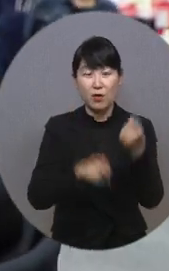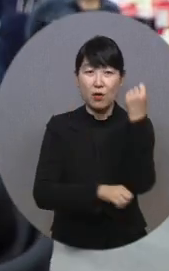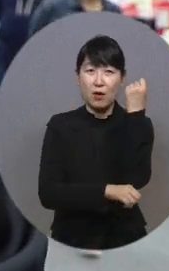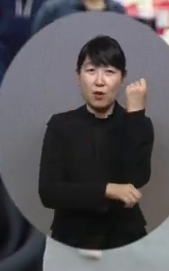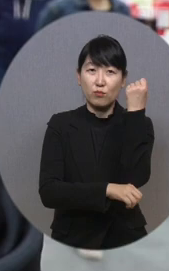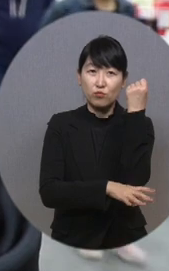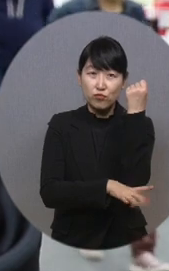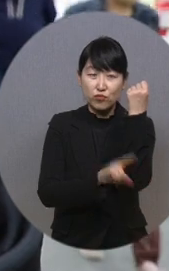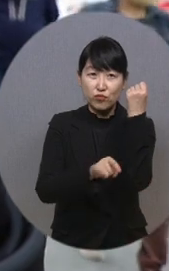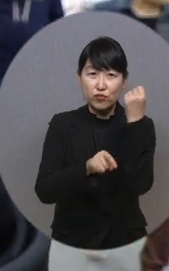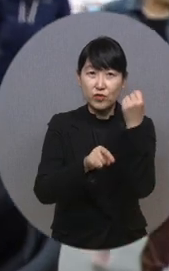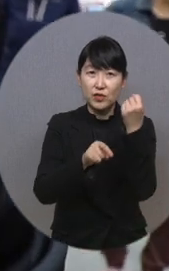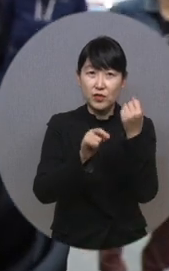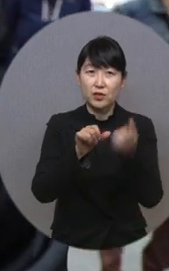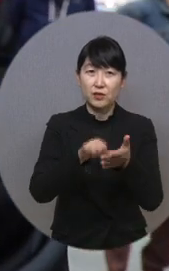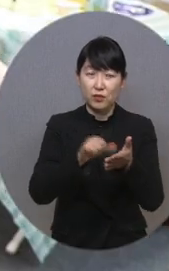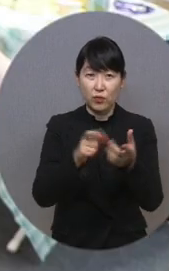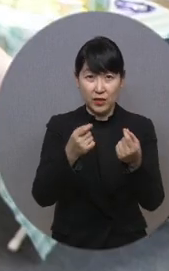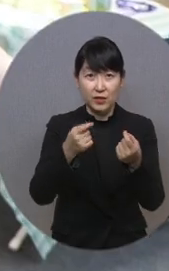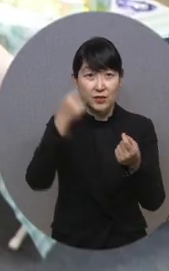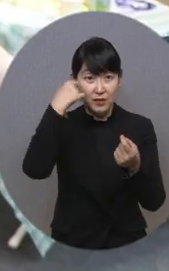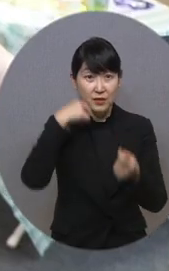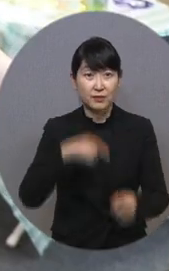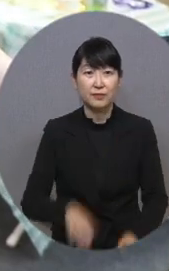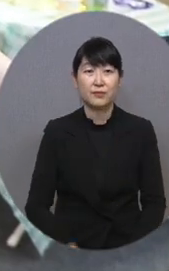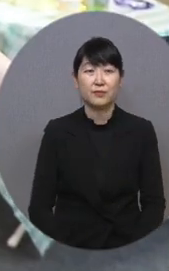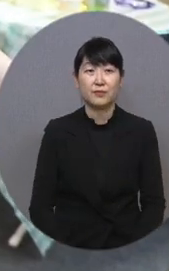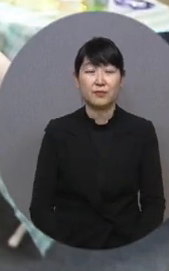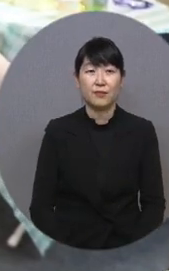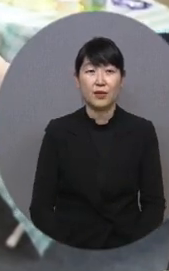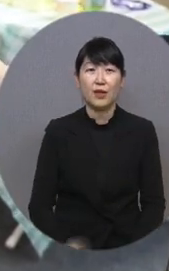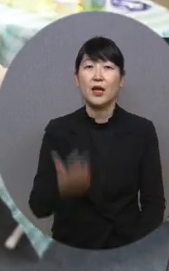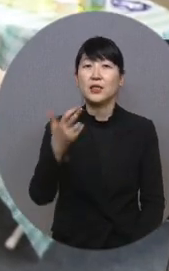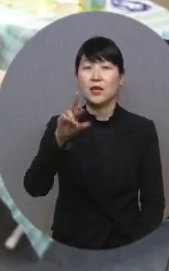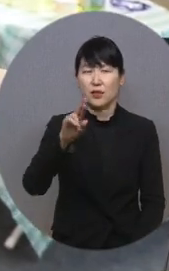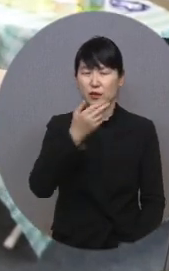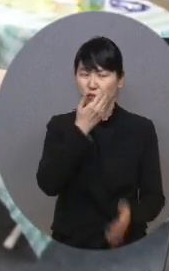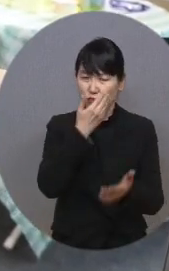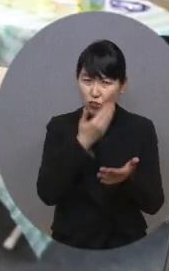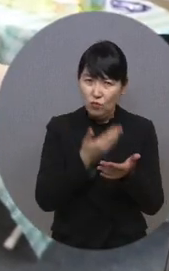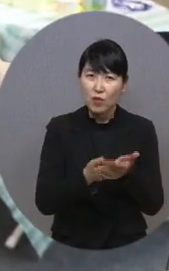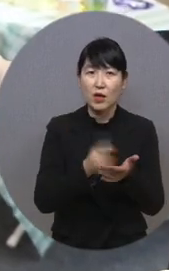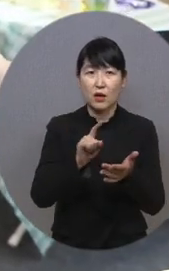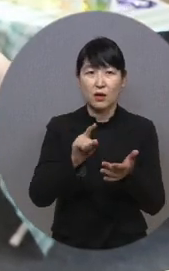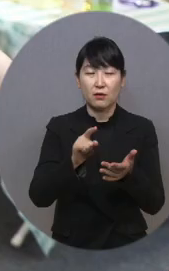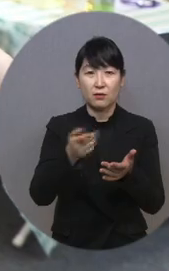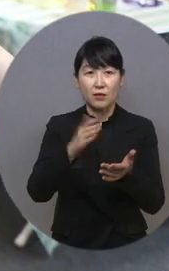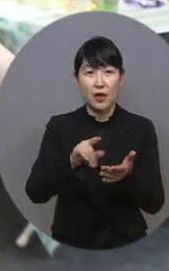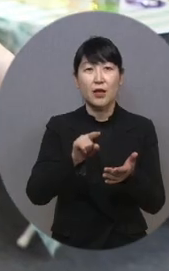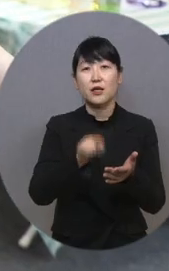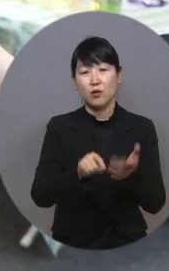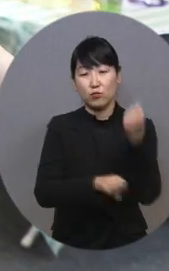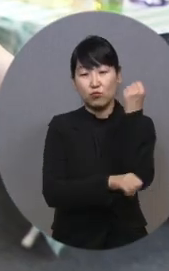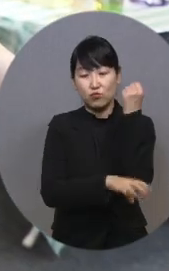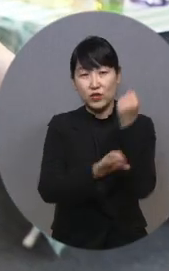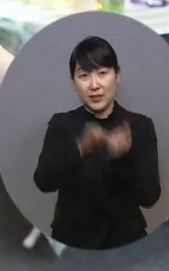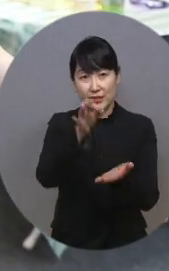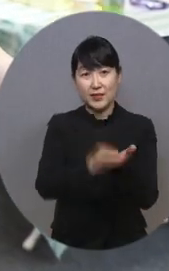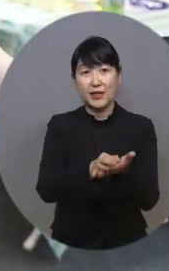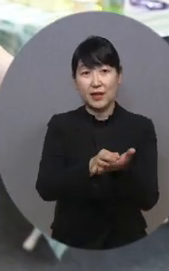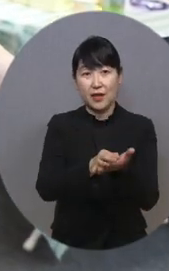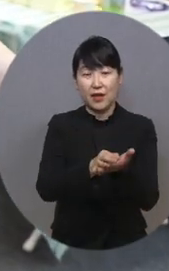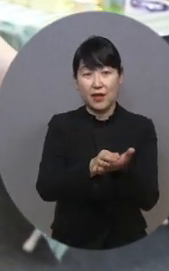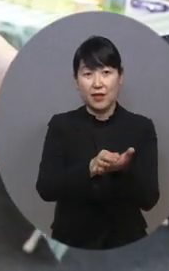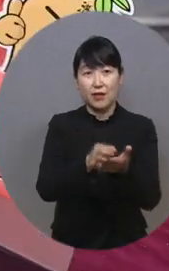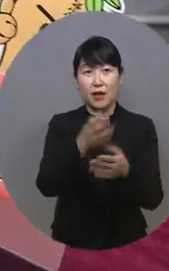싱싱한 그냥 뿌리 뭔가 음식 같네요. 참 산삼이라면 귀하잖아요. 그쵸. 근데 이건 이제 싼 값을 해가 여러 사람들이